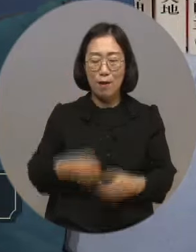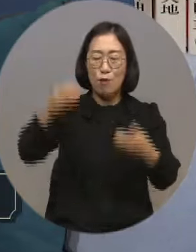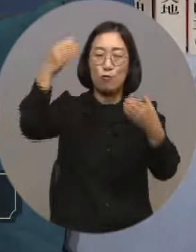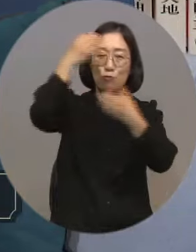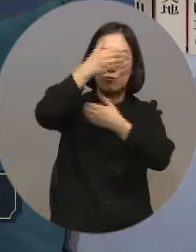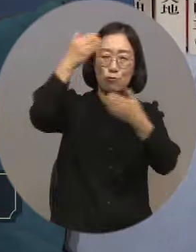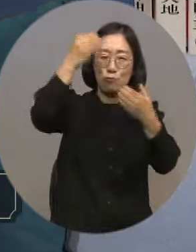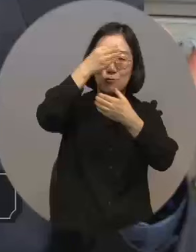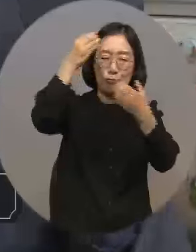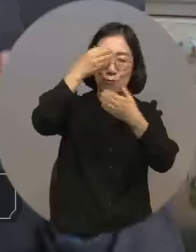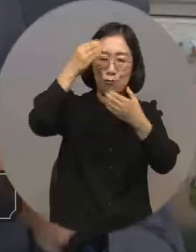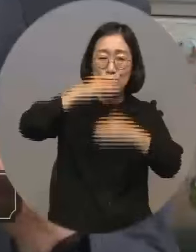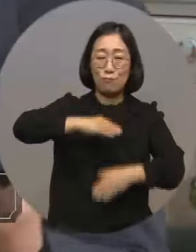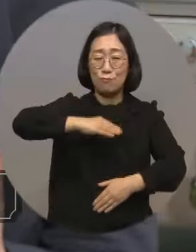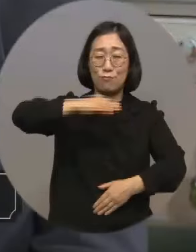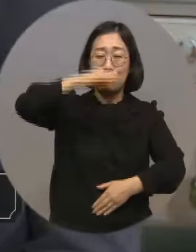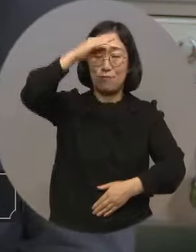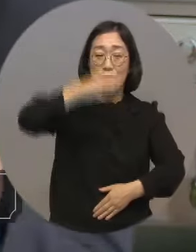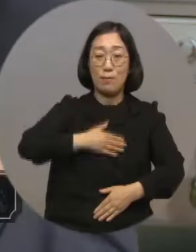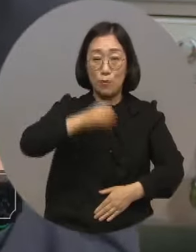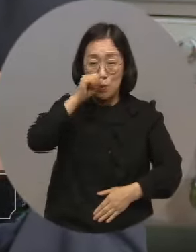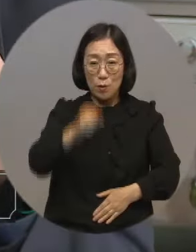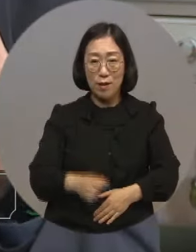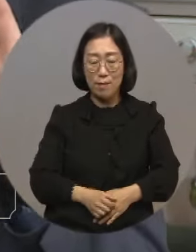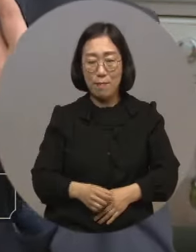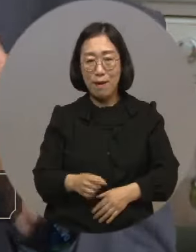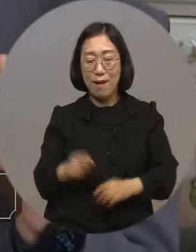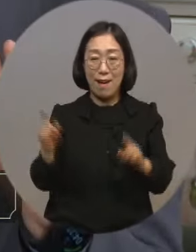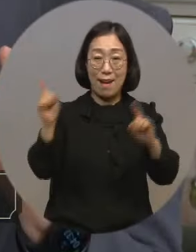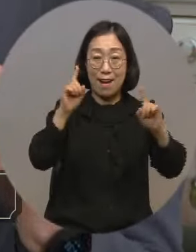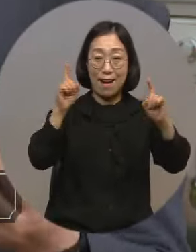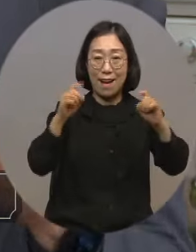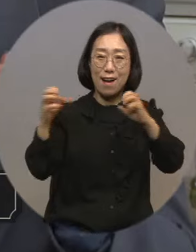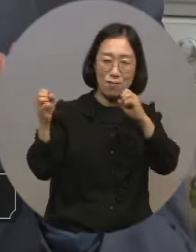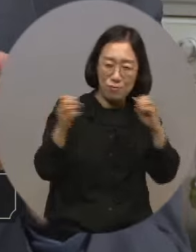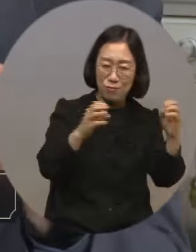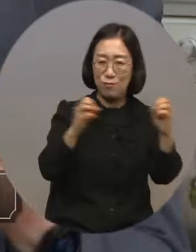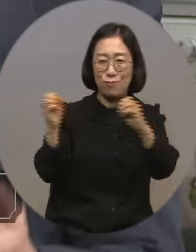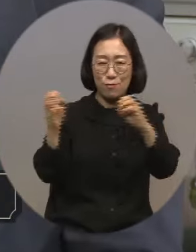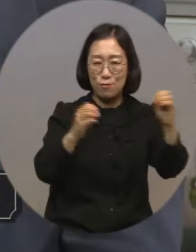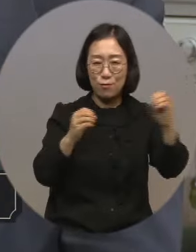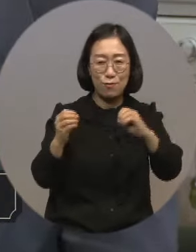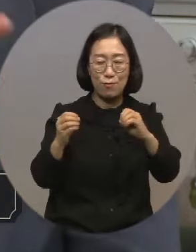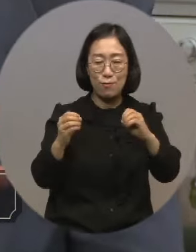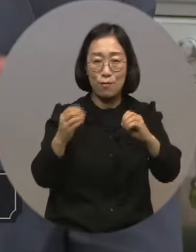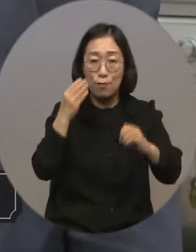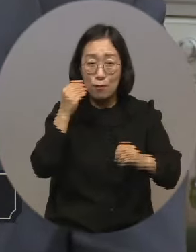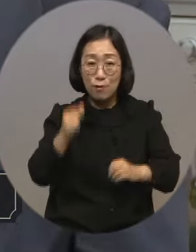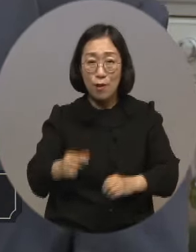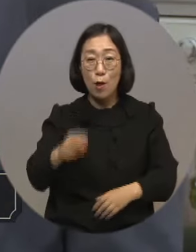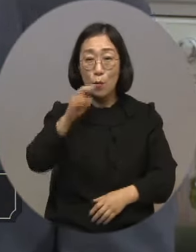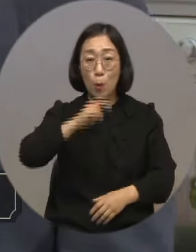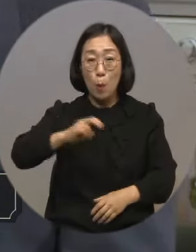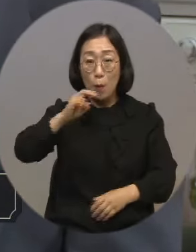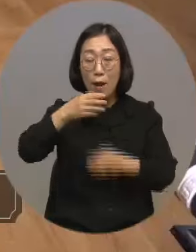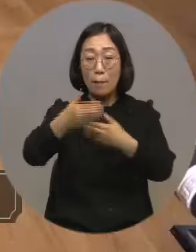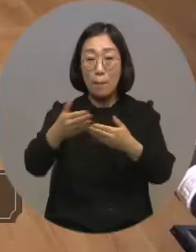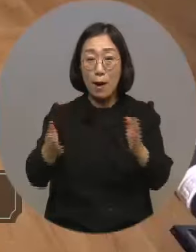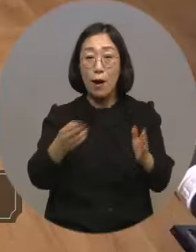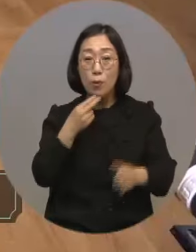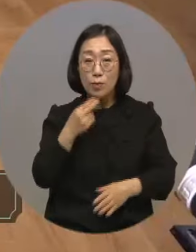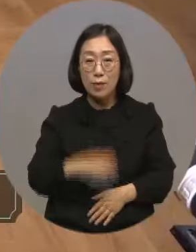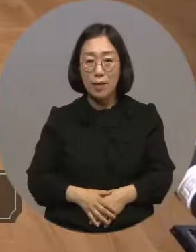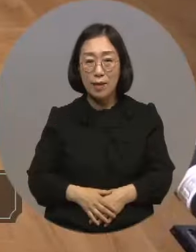취해서 막 기분 좋아서 그다음엔 그 자리에서 막 서로 이렇게 활기차게 말하고 뭐 그쪽은 노래방까지 없으니까